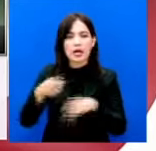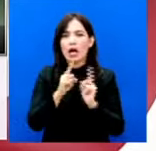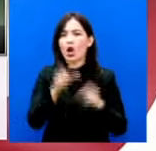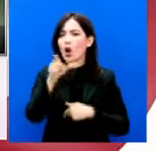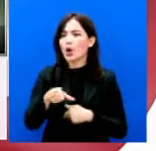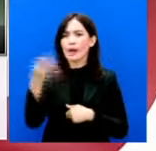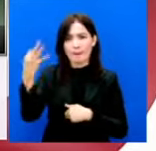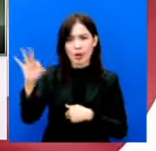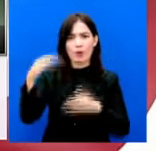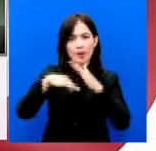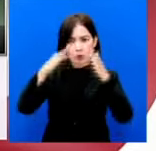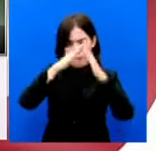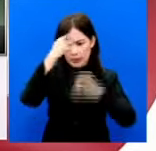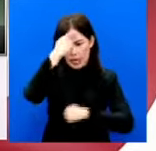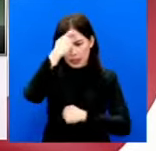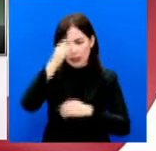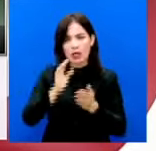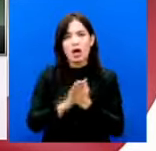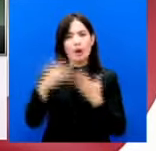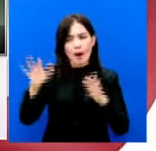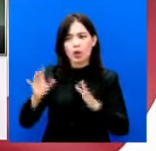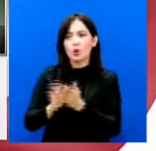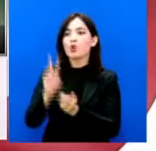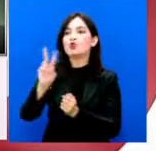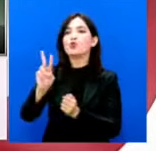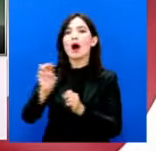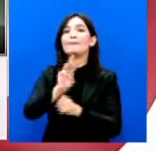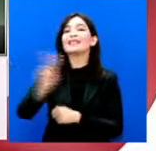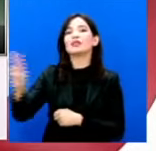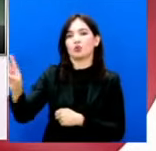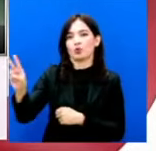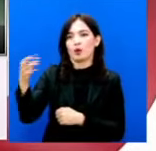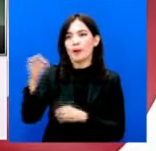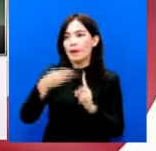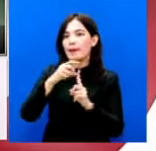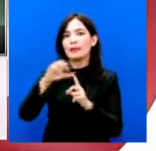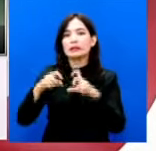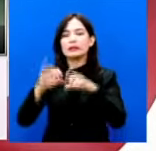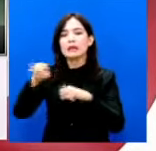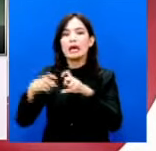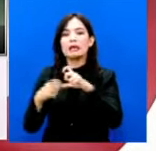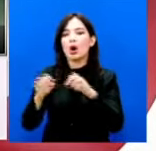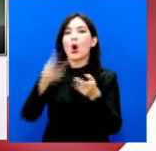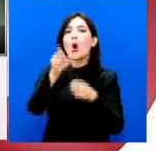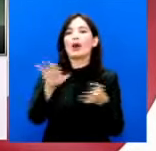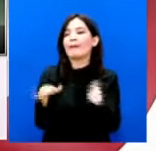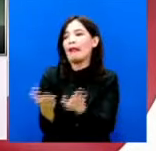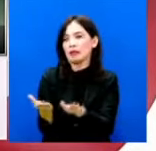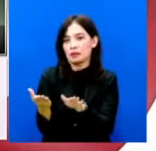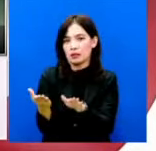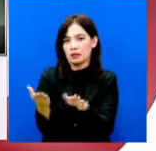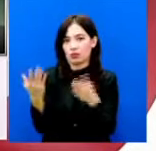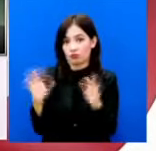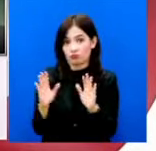baru masuk rumah sakit yang kemudian urus BPJS, 2 minggu bapak baru keluar itu BPJS-nya, mati orang. Ah, kemudian setelah